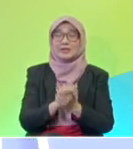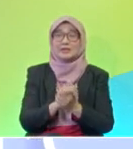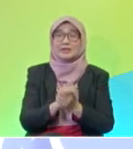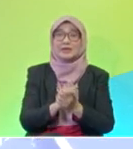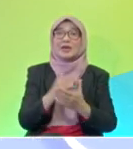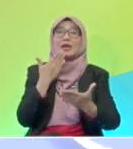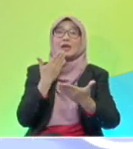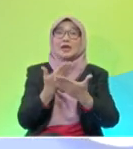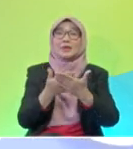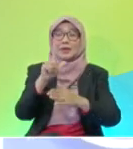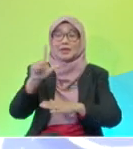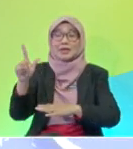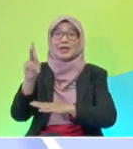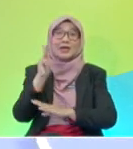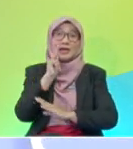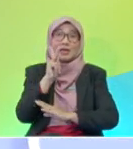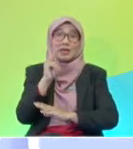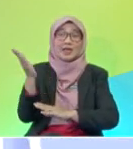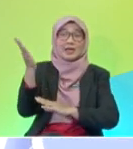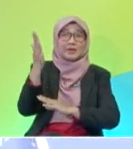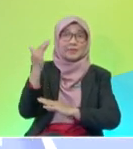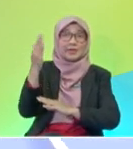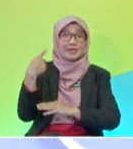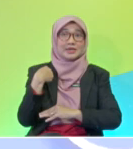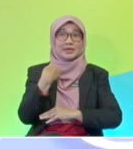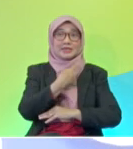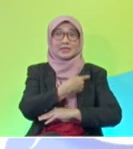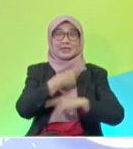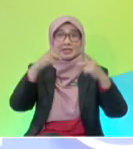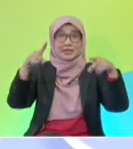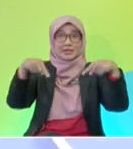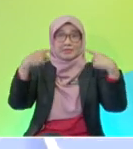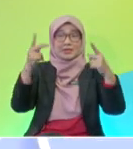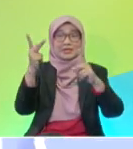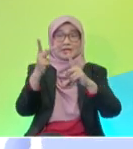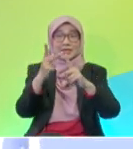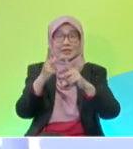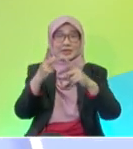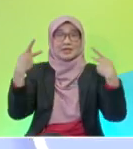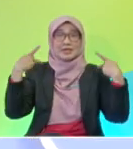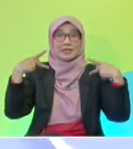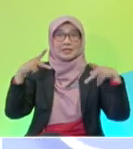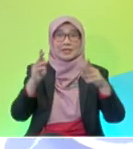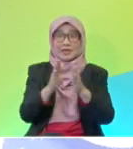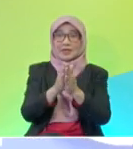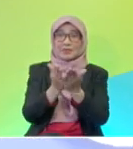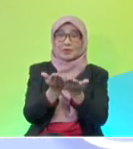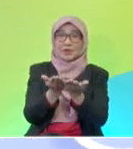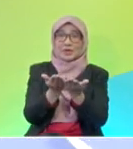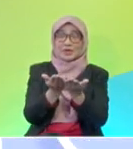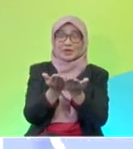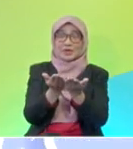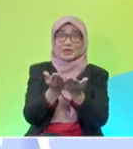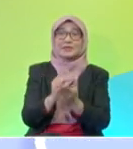bailah Baiklah kakak Mari kita pergi ke kedai buku ataupun Baiklah Mari Baiklah kakak